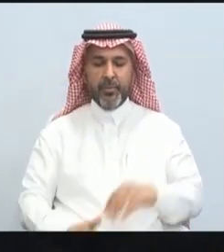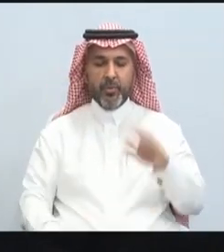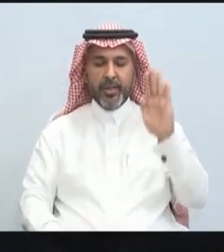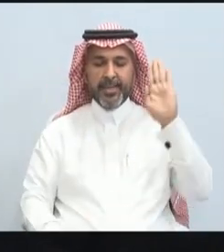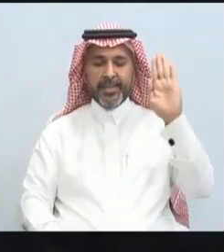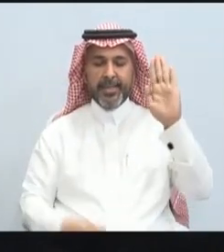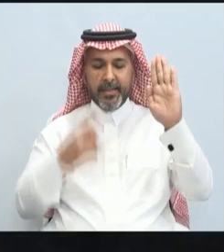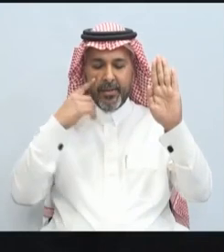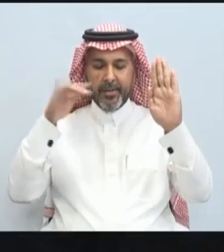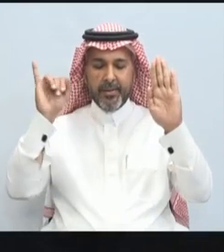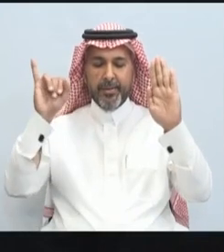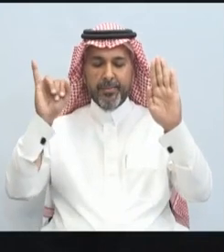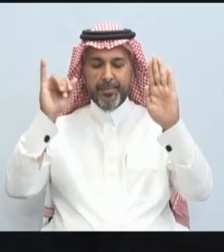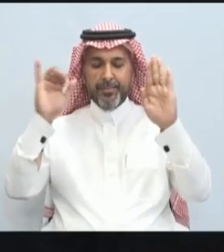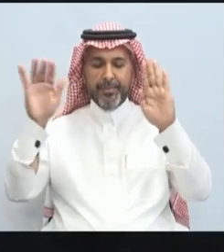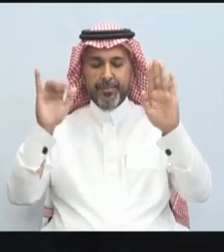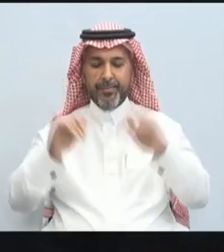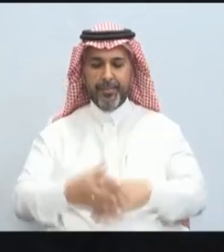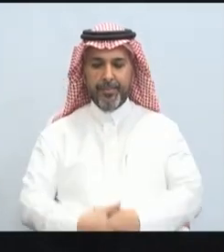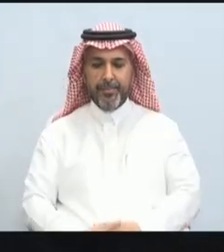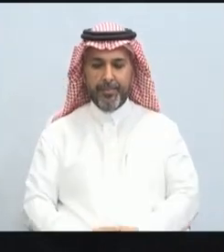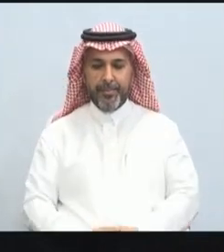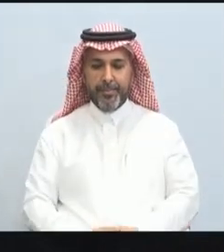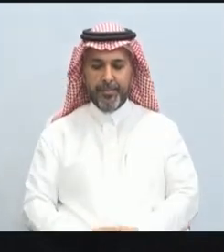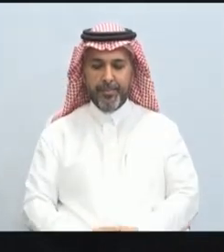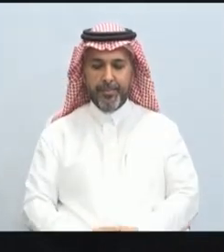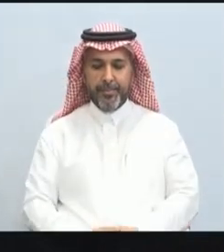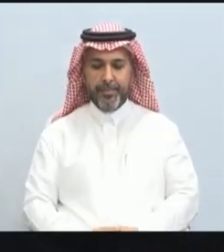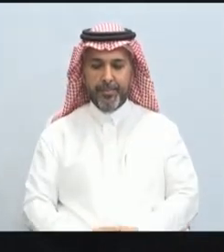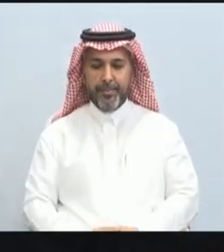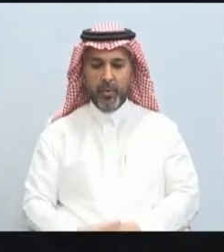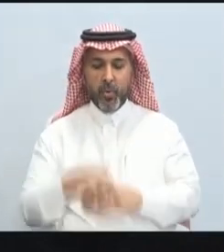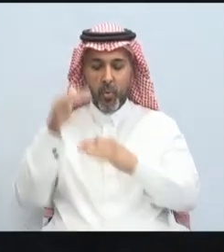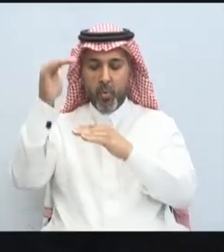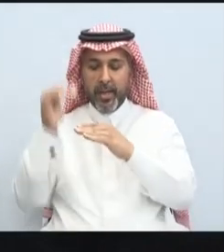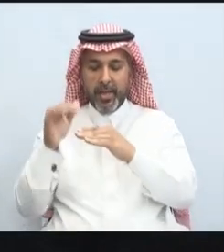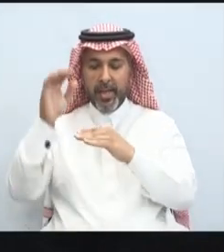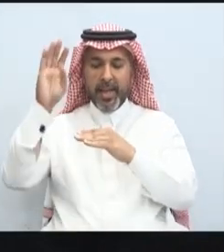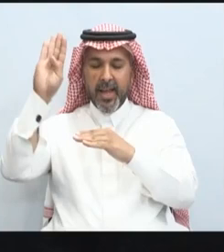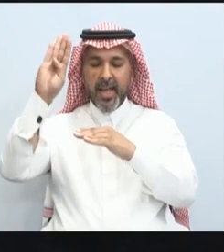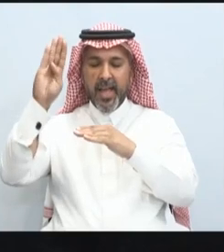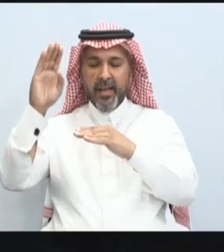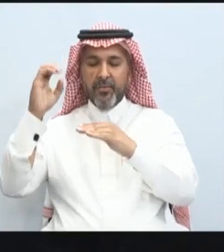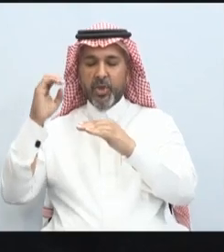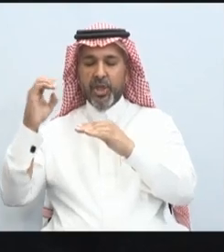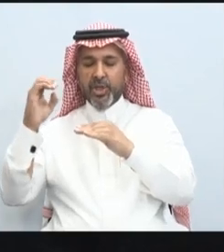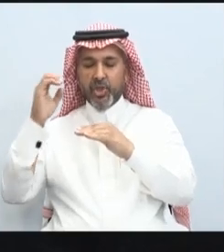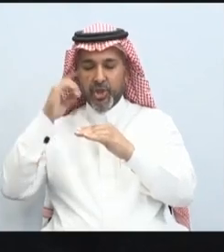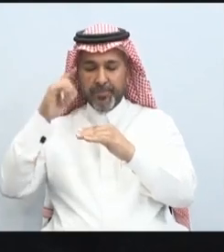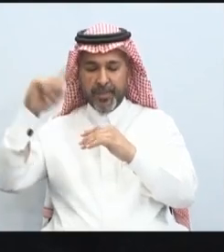كاف وهنا جيم كل الطلاب بعض الطلاب احسنتم يختلفون في الكم